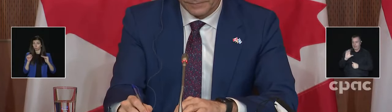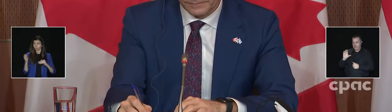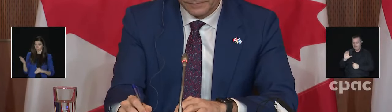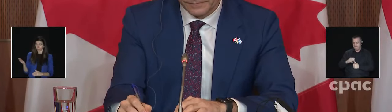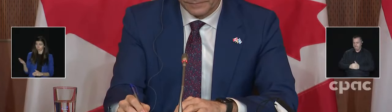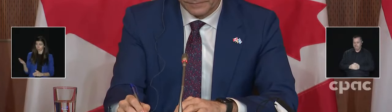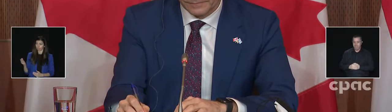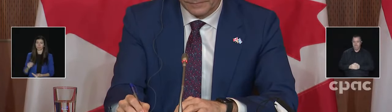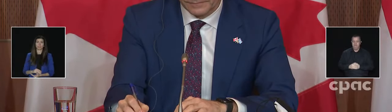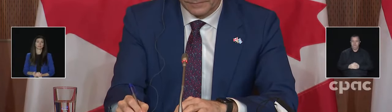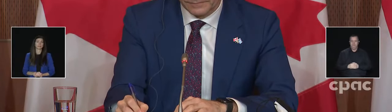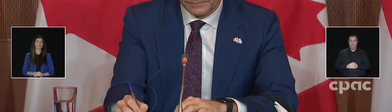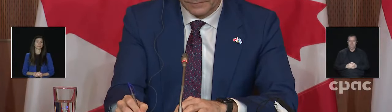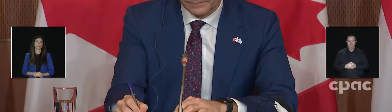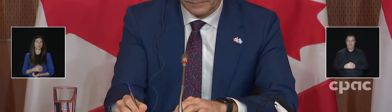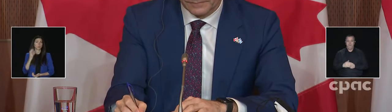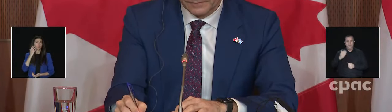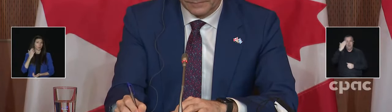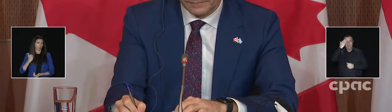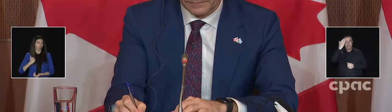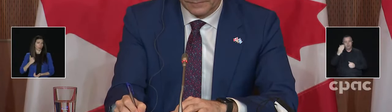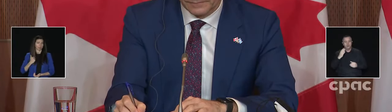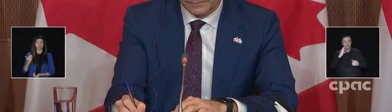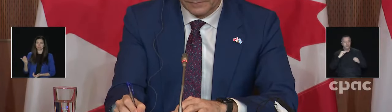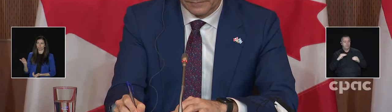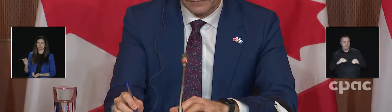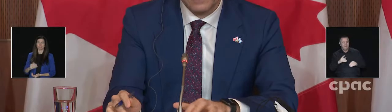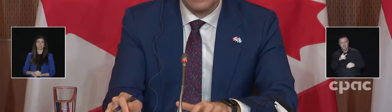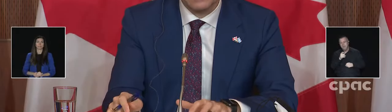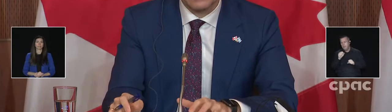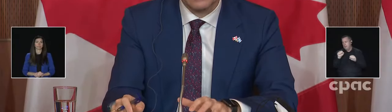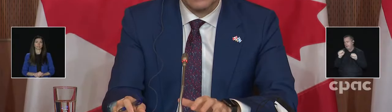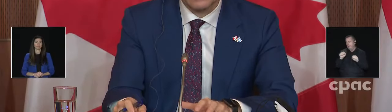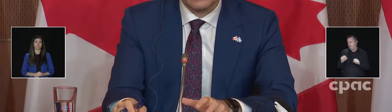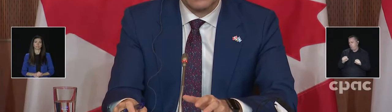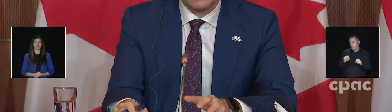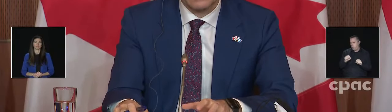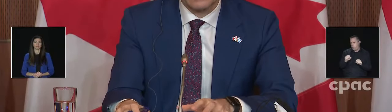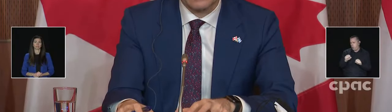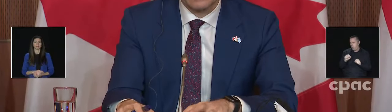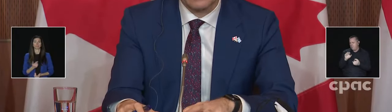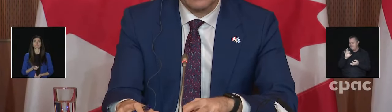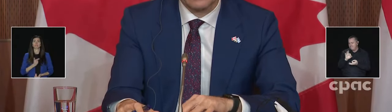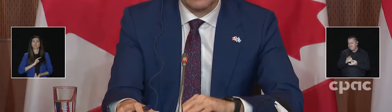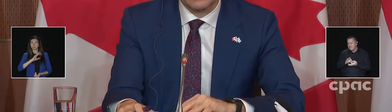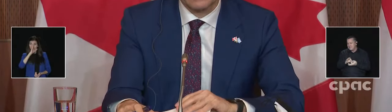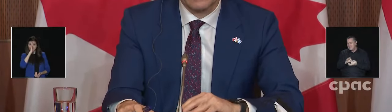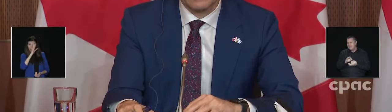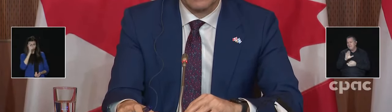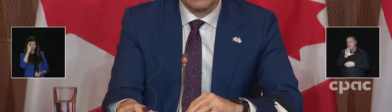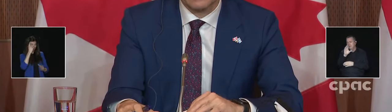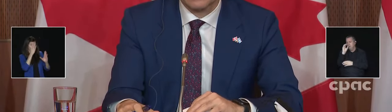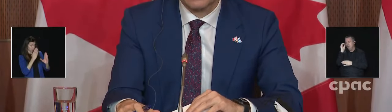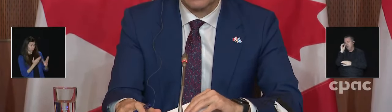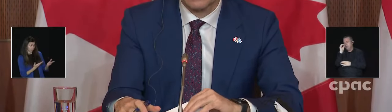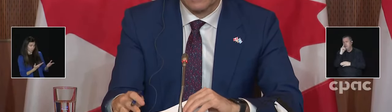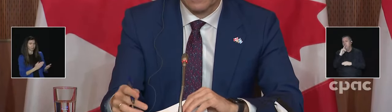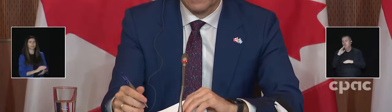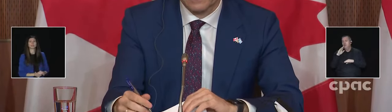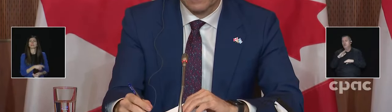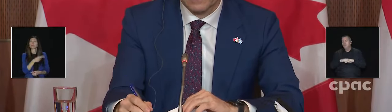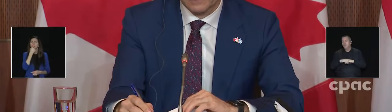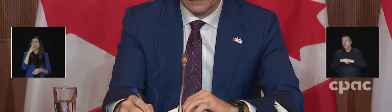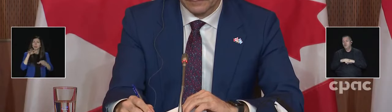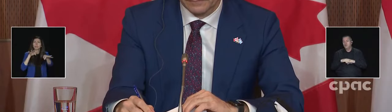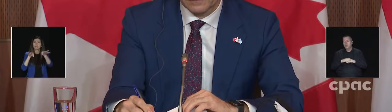vous la parole. Bonjour, Monsieur le ministre. Pourriez-vous nous préciser votre position à propos de